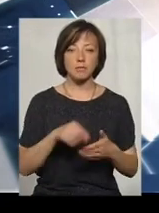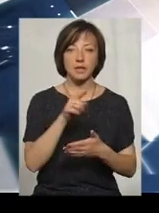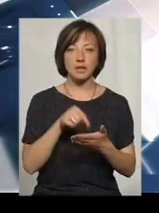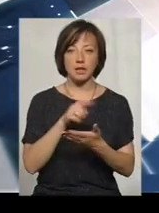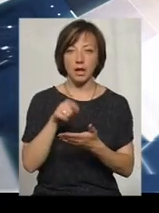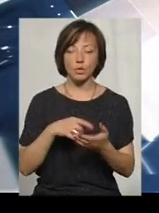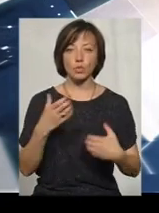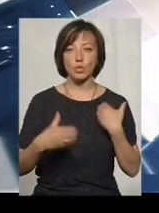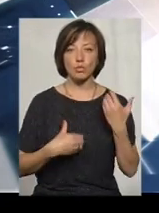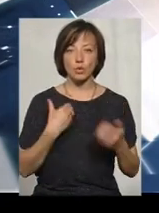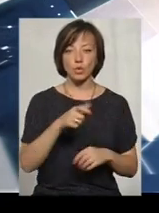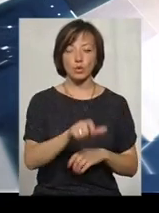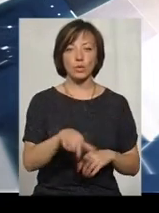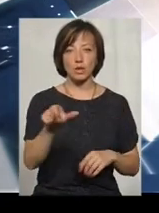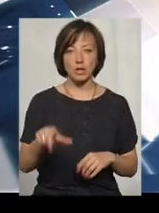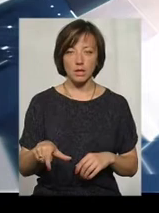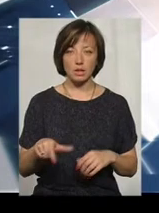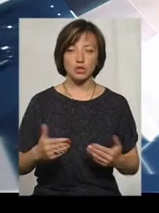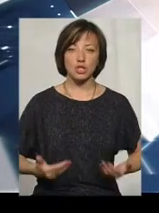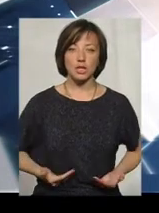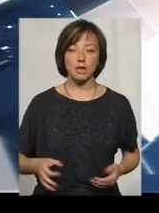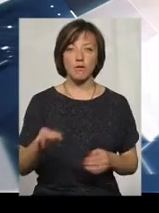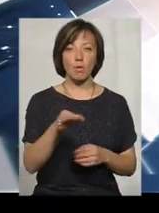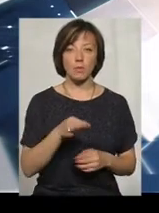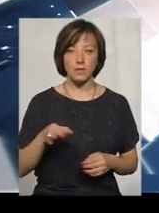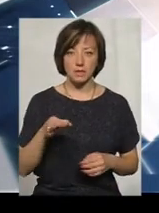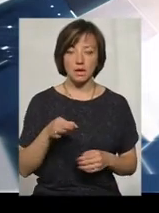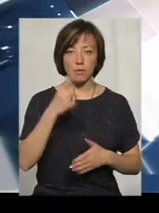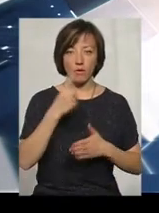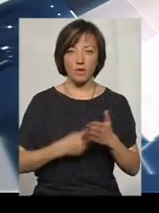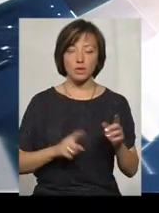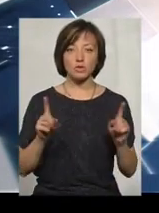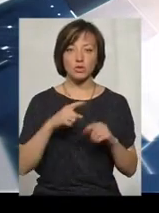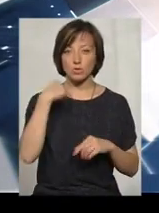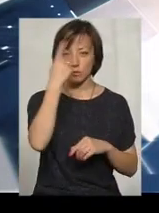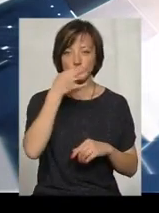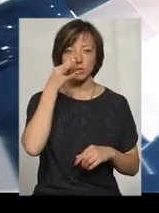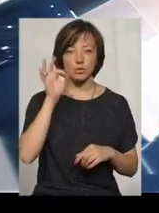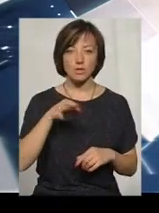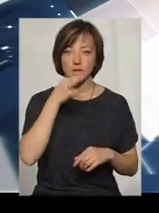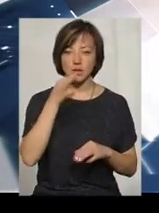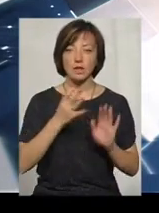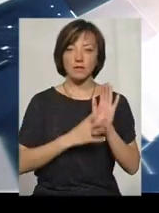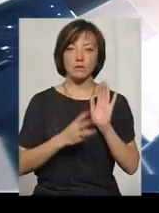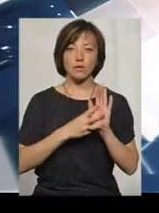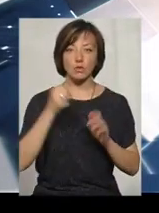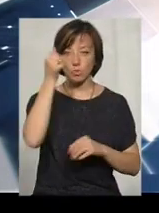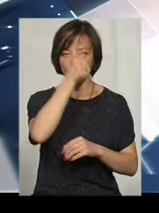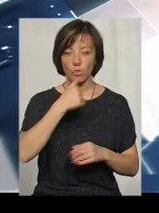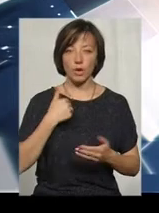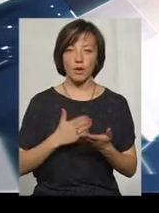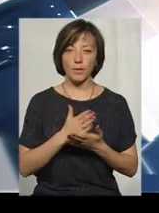які турбують наших краян, жителів Хмельницької області. Повірте, що з особистого досвіду скажу, з 98-го року